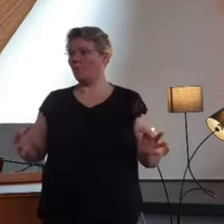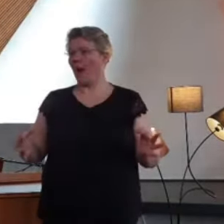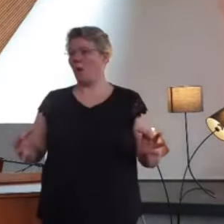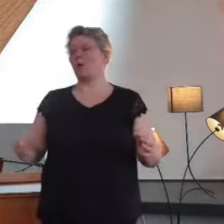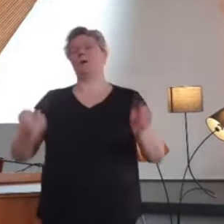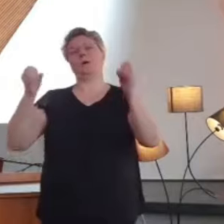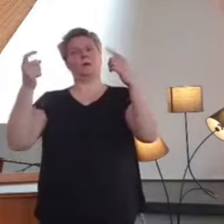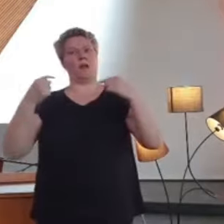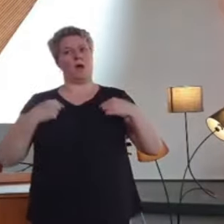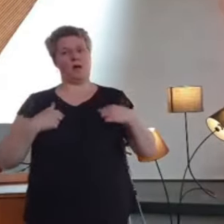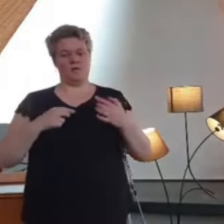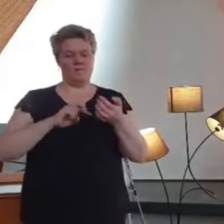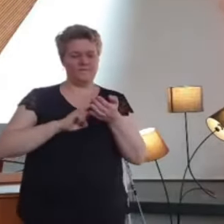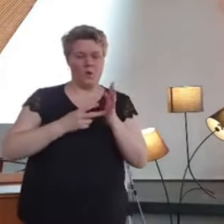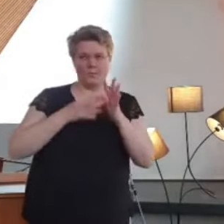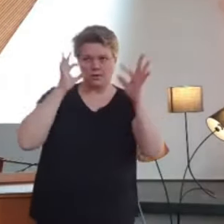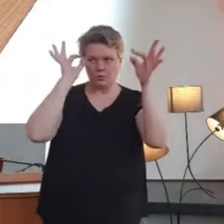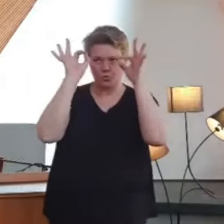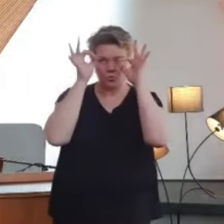professionell vorbereitet und gegoogelt.